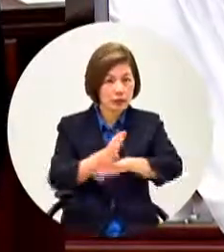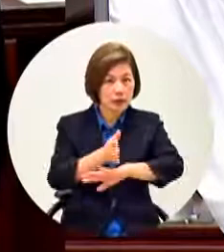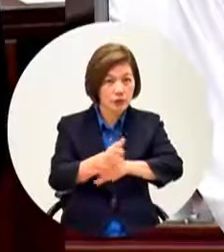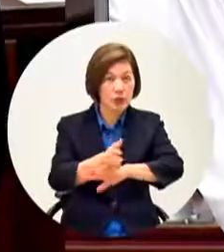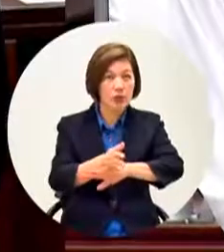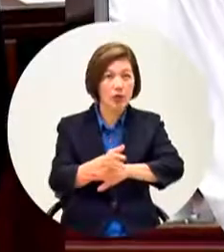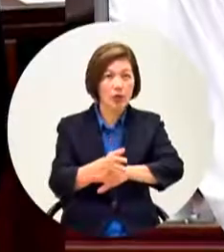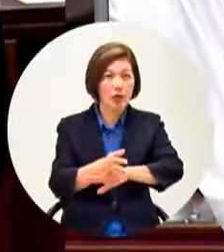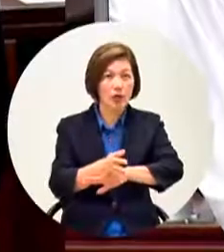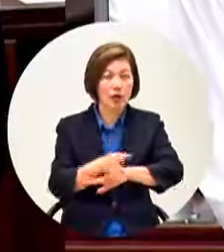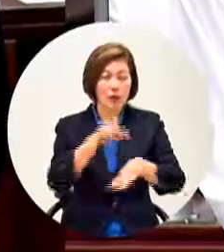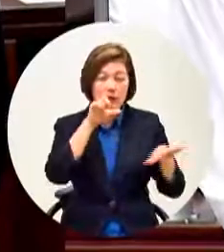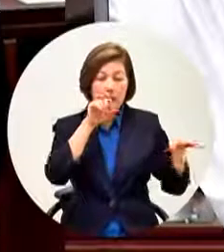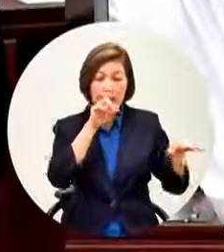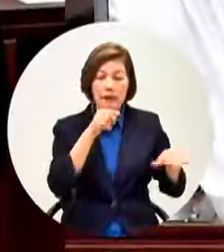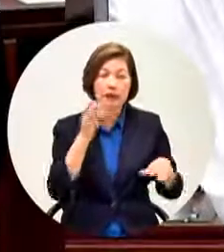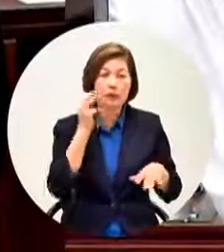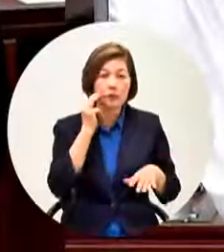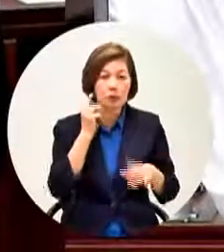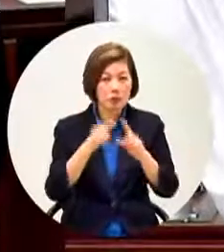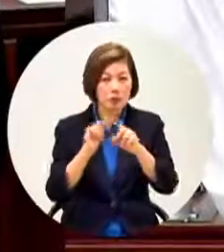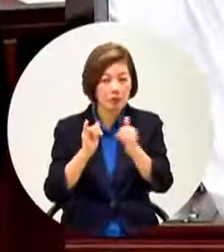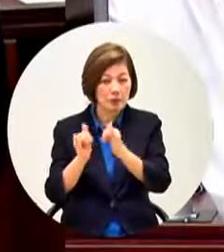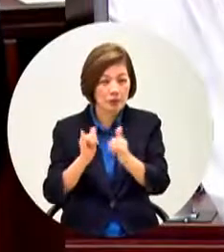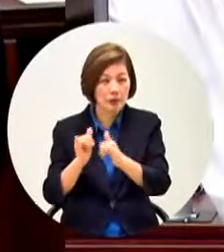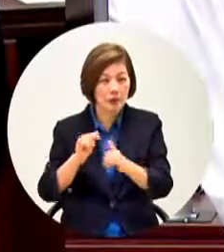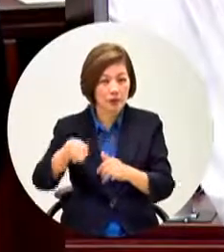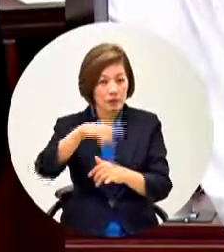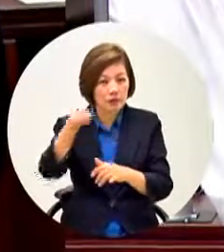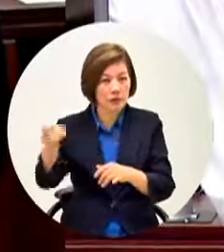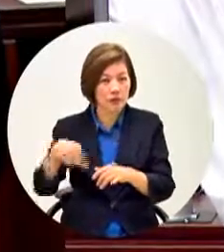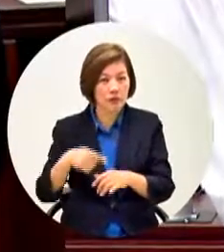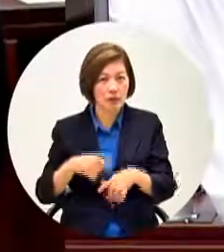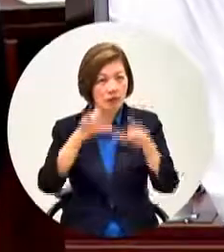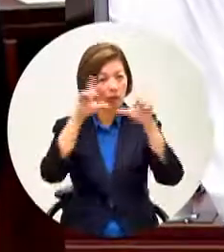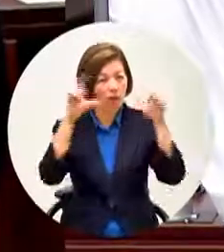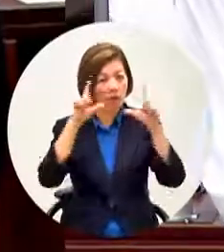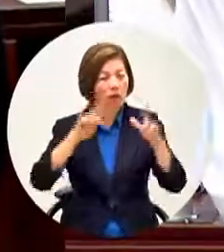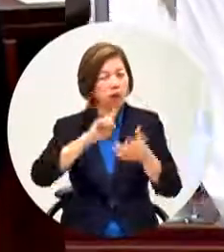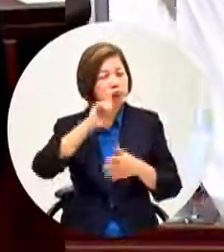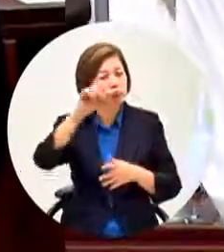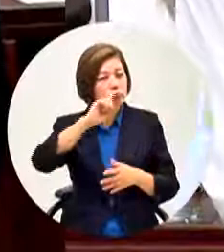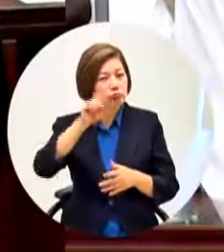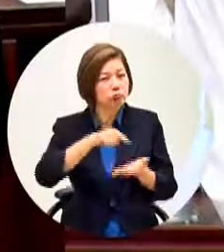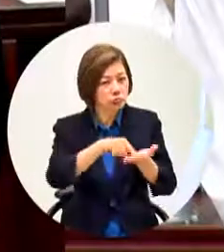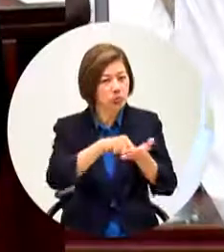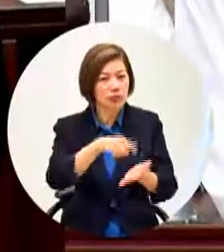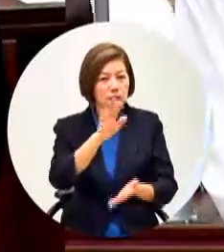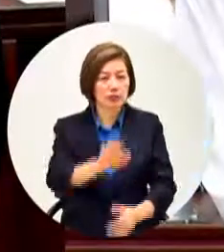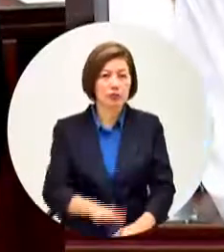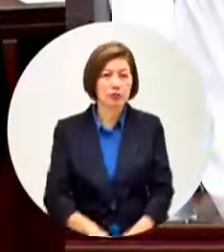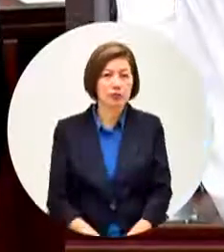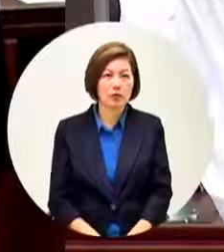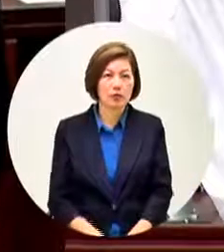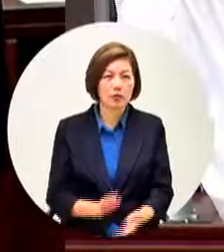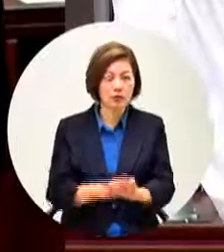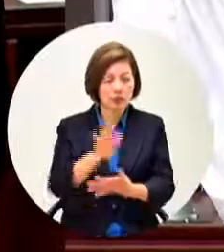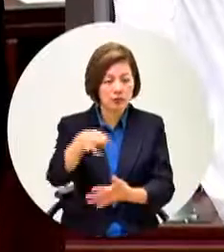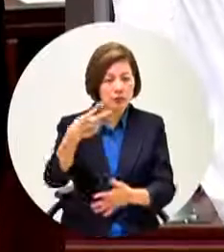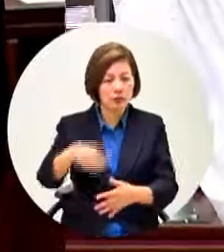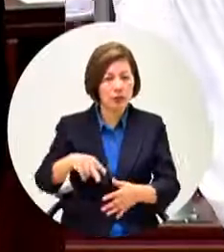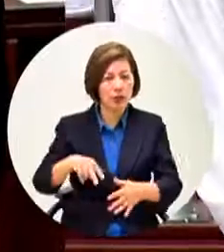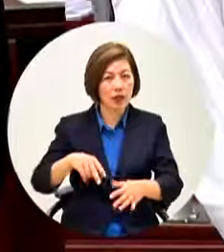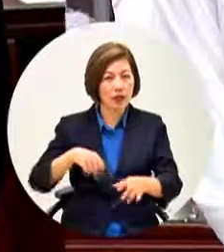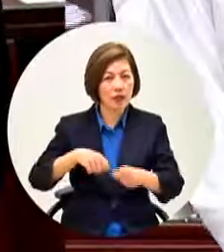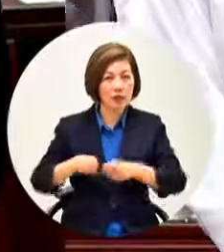迄、那个交警车所谓里面哦，出来都大家咧定情，到尾啊是咪安有搁规划一个安